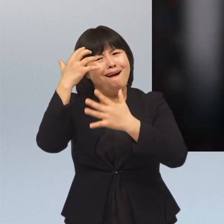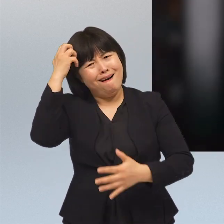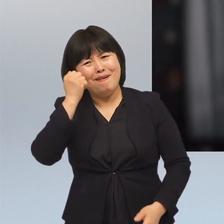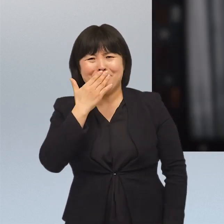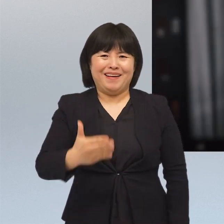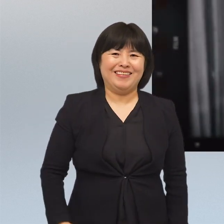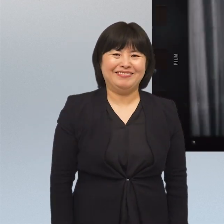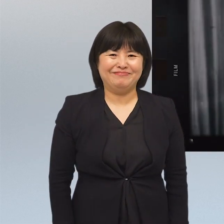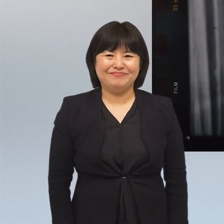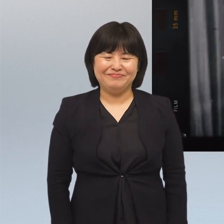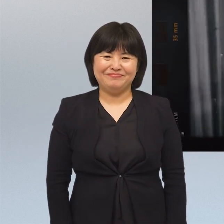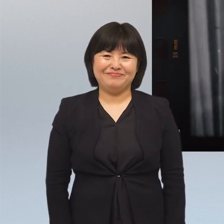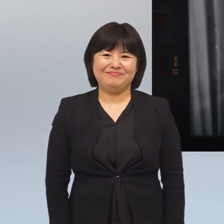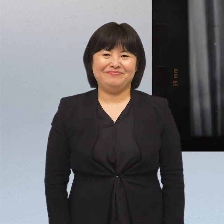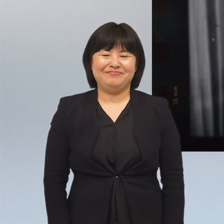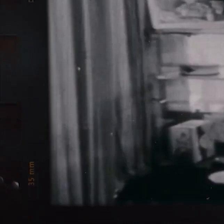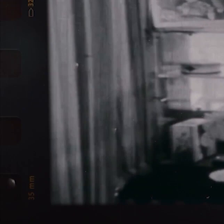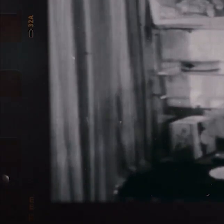있다.